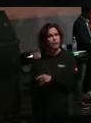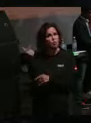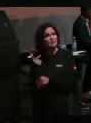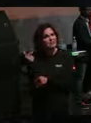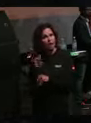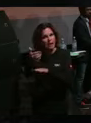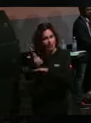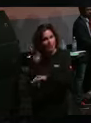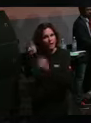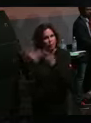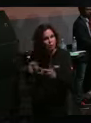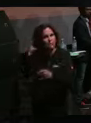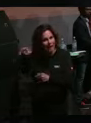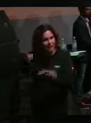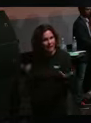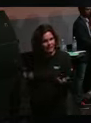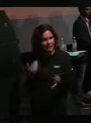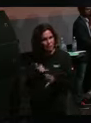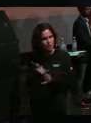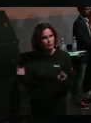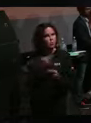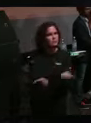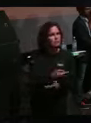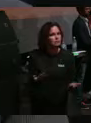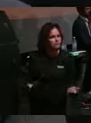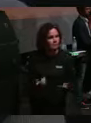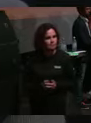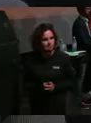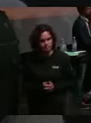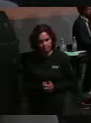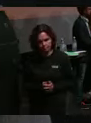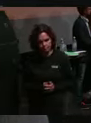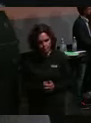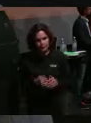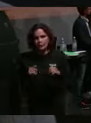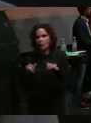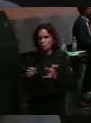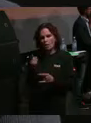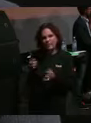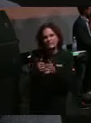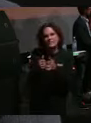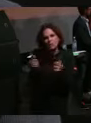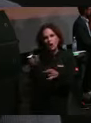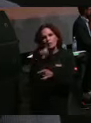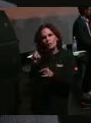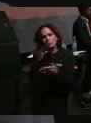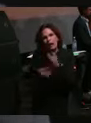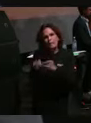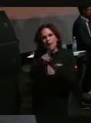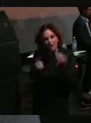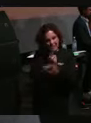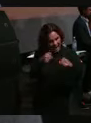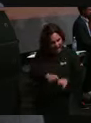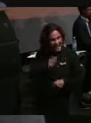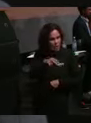der. Hvordan skal vi snu den utviklingen? Det er jo et ganske mye større spørsmål enn bare hva som skjer her hjemme i Norge, da, gitt at det